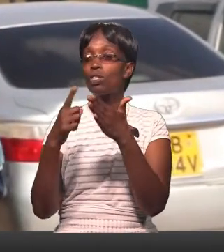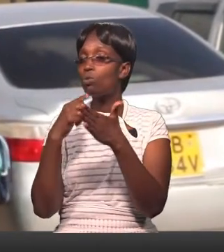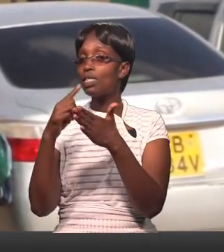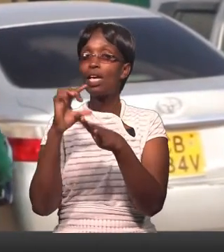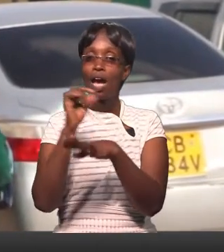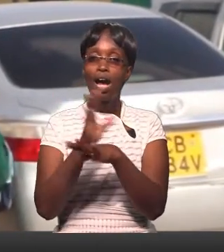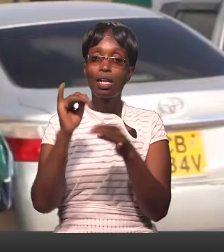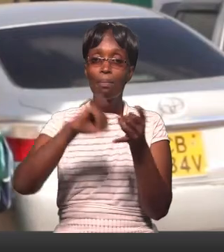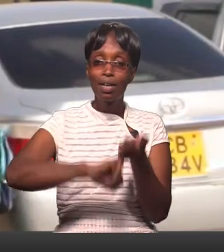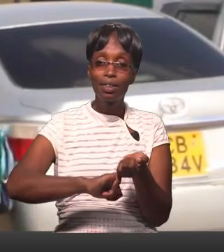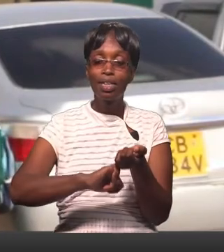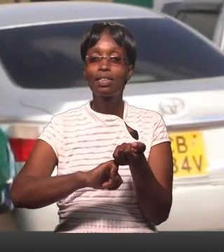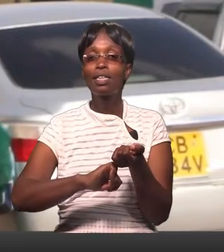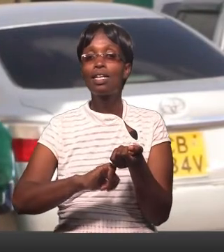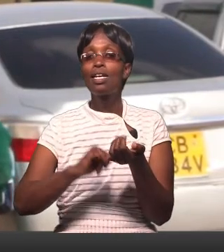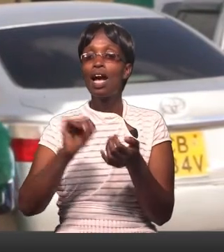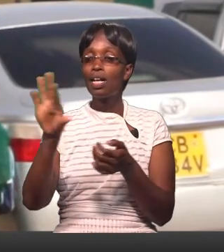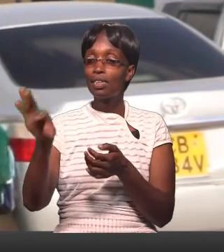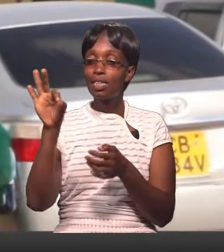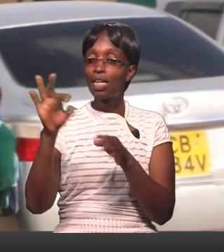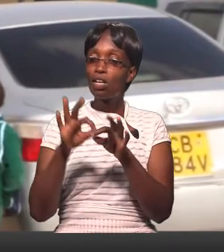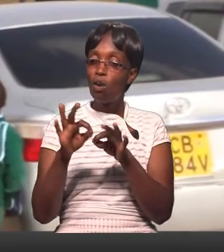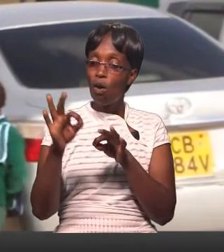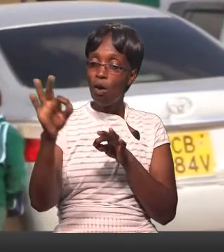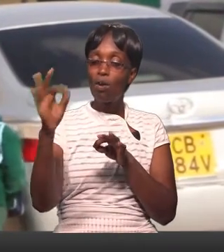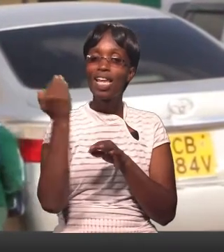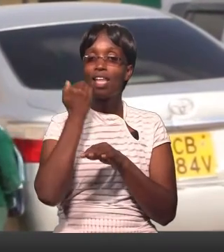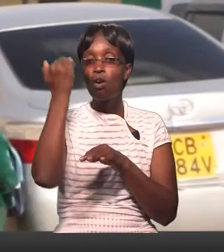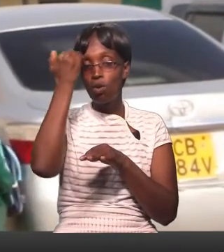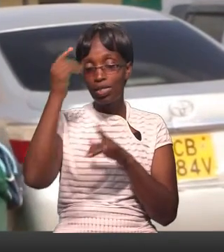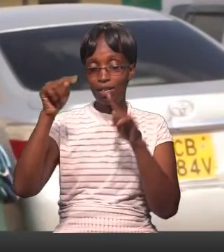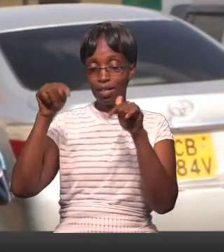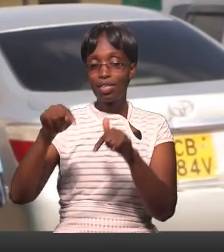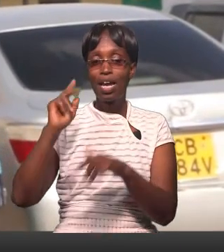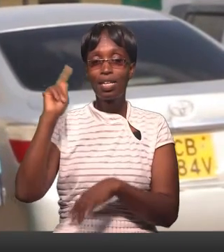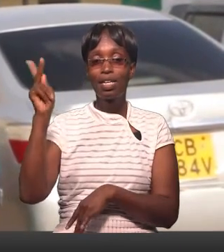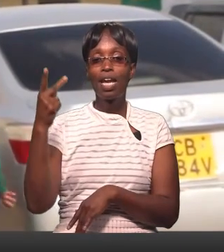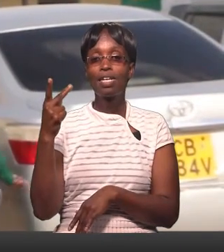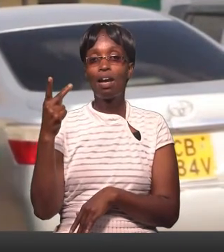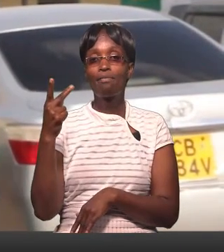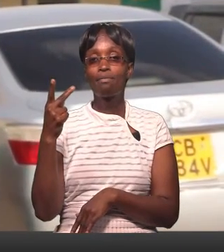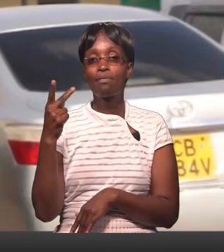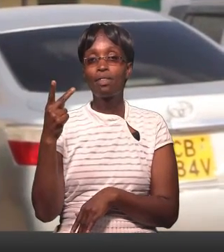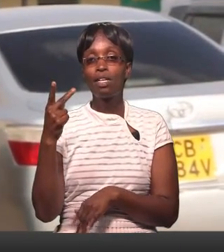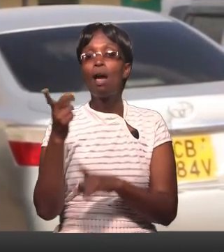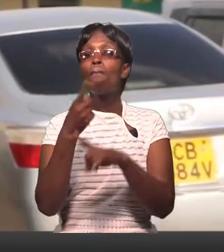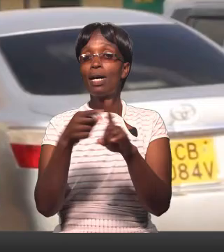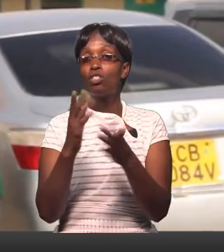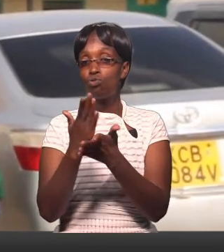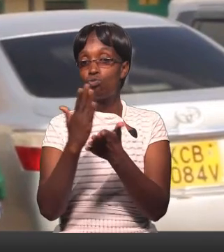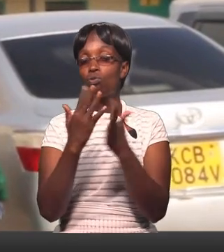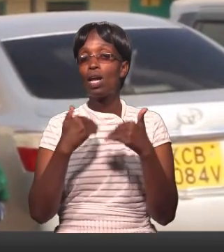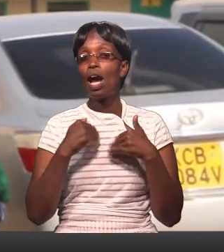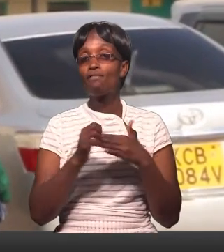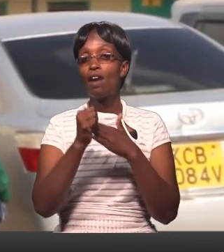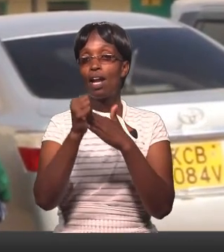you, zina take long kwa koti zetu hapa Kenya. And yet again we have lenders there to the House of